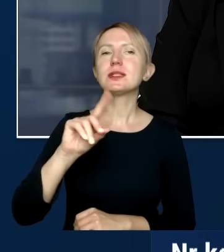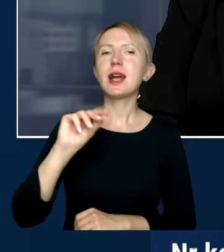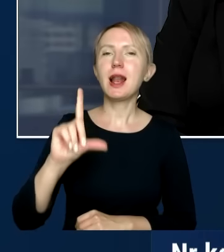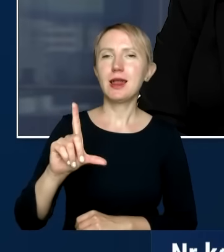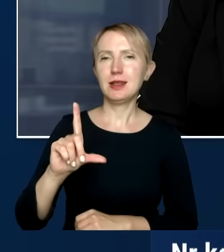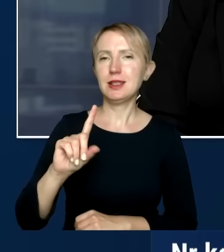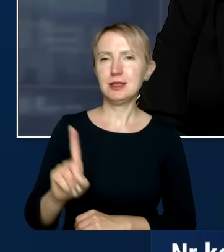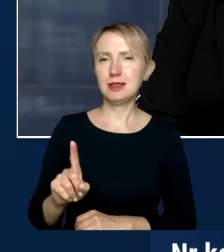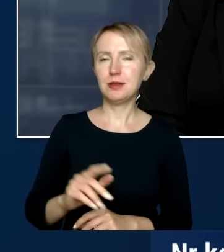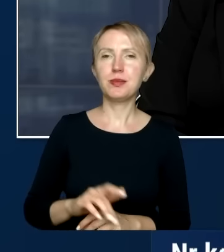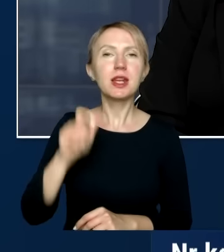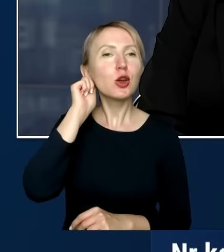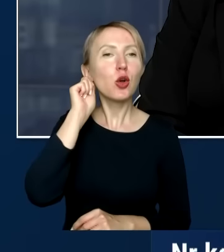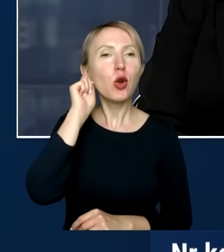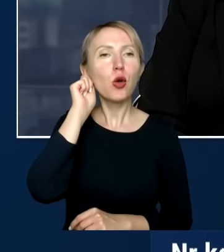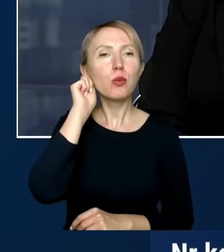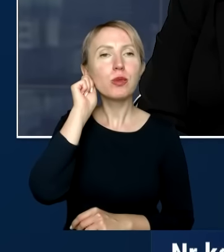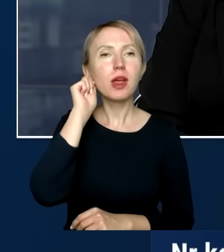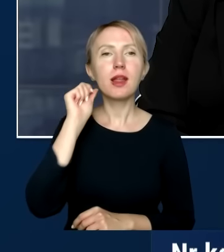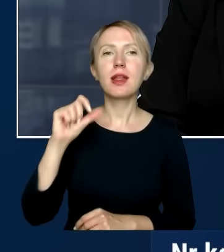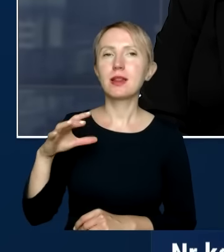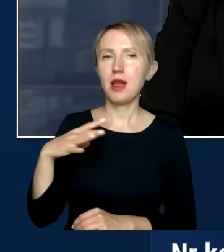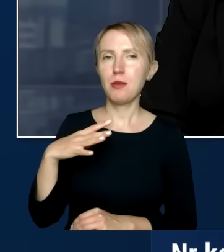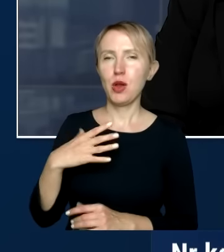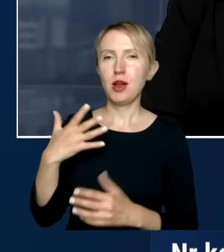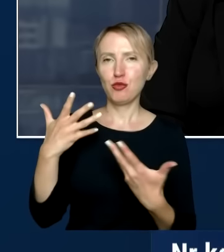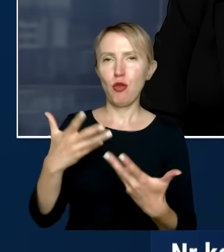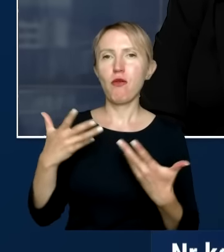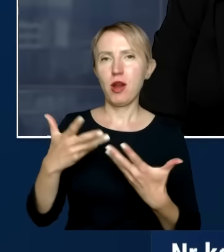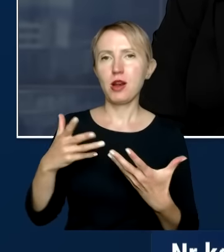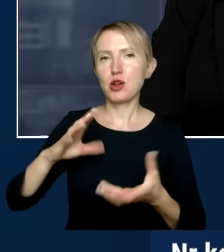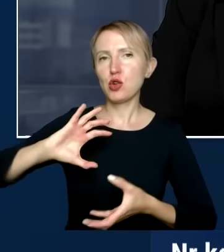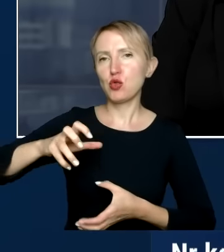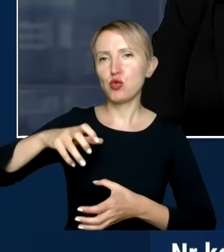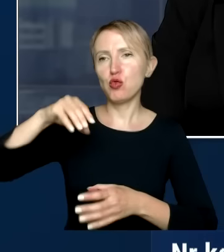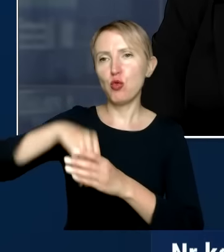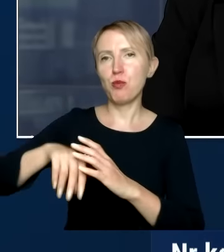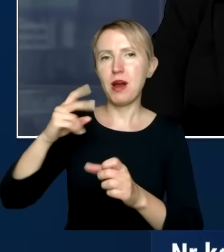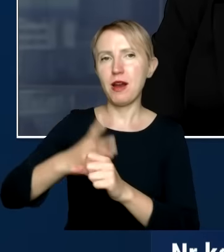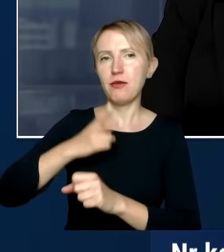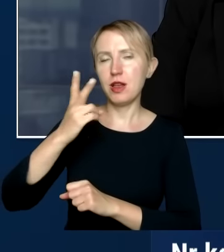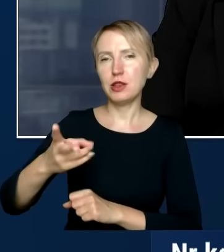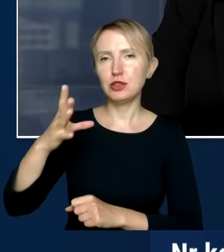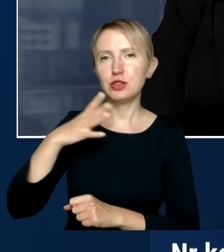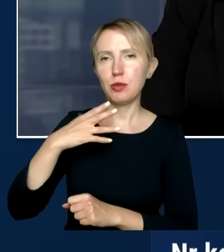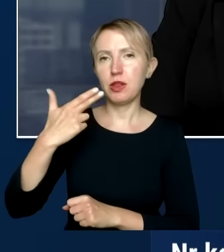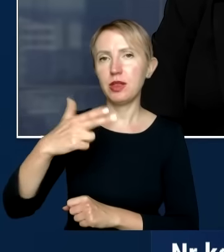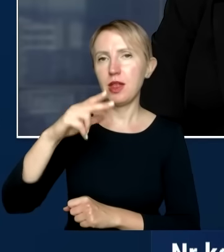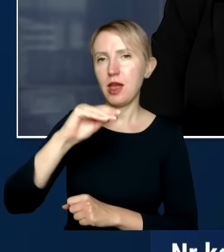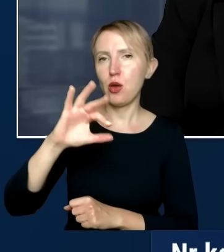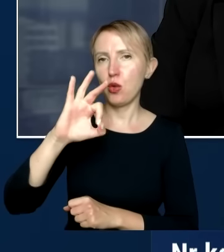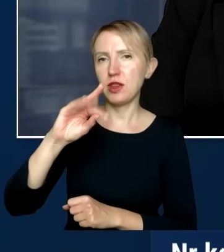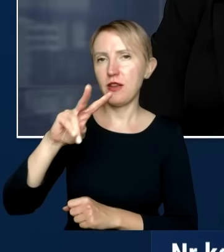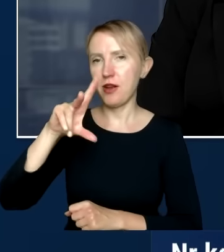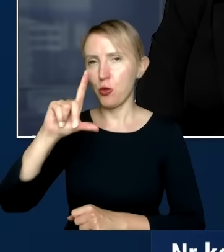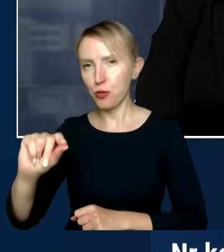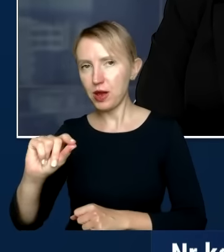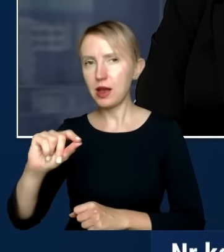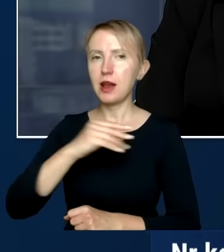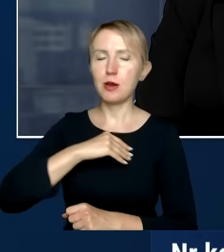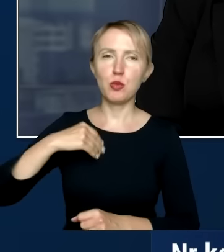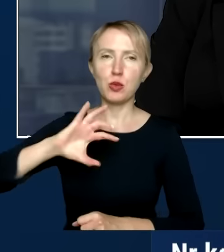pewną panią która towarzyszyła w tak zwanej grupie wejście Która wchodziła do Neo TP czy do Neo Polskiego